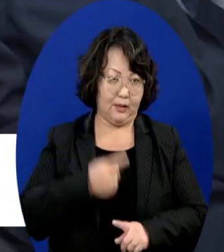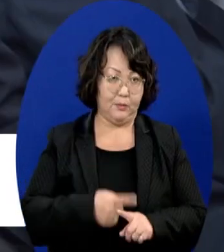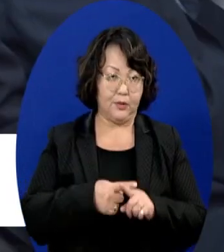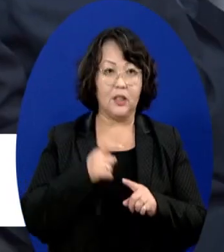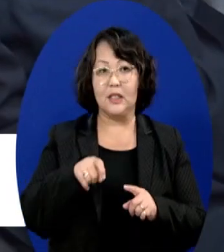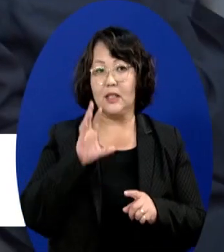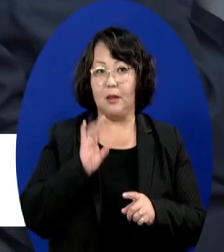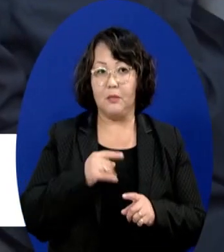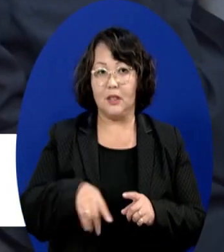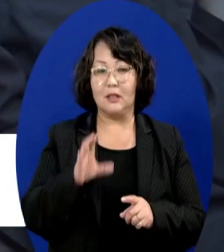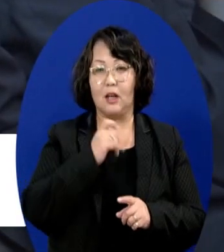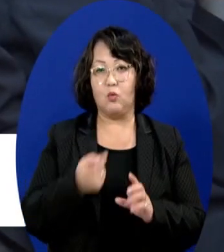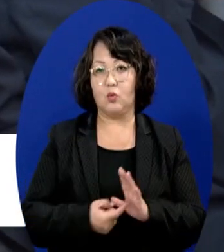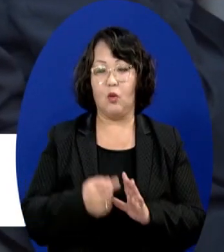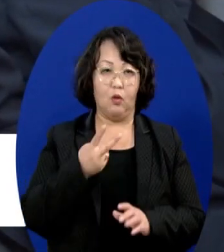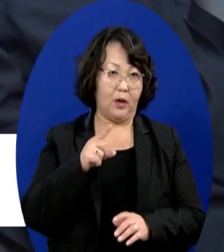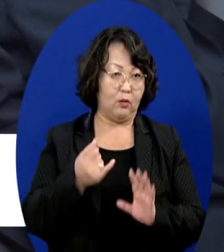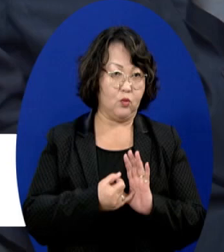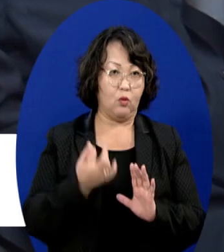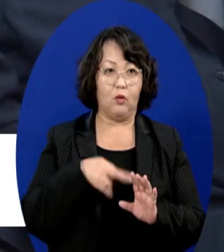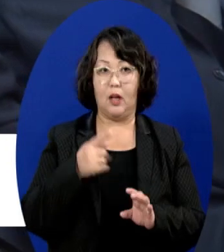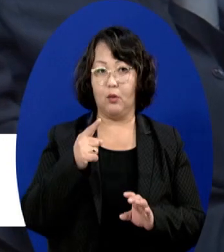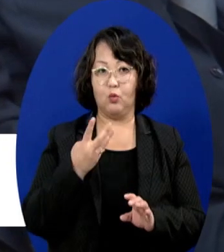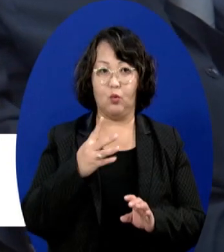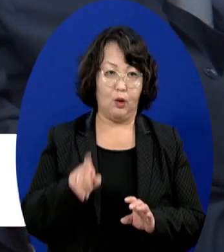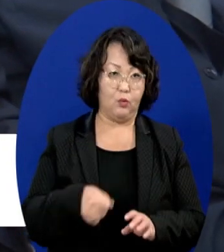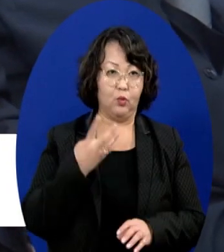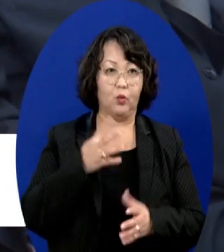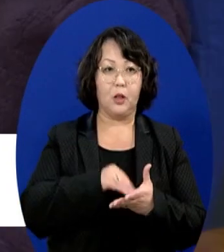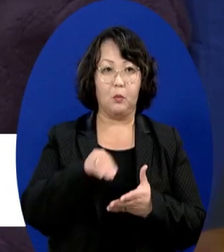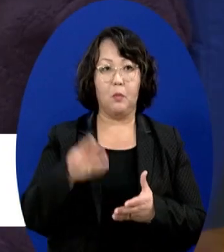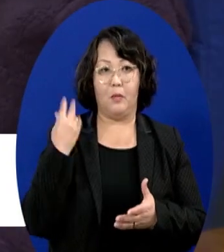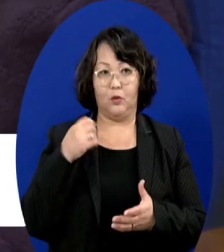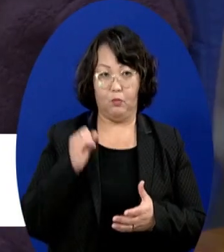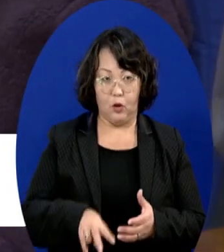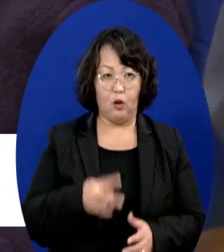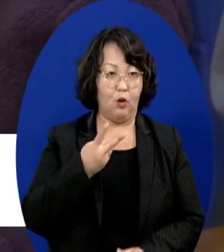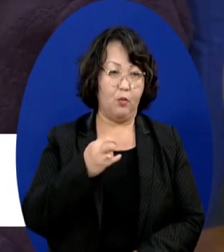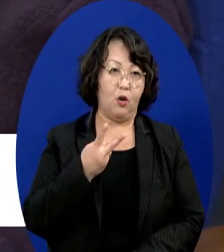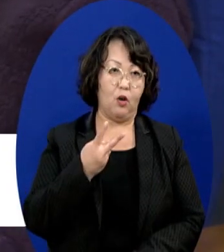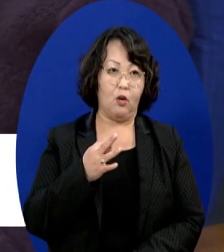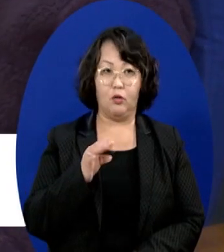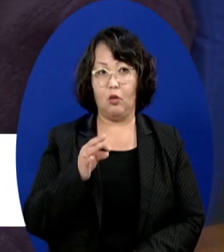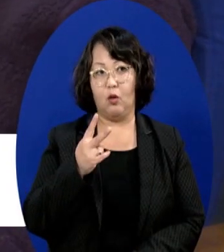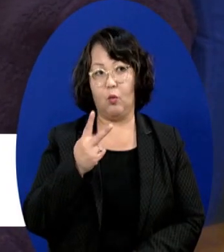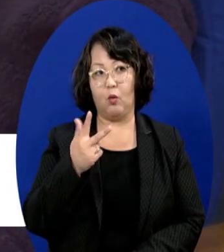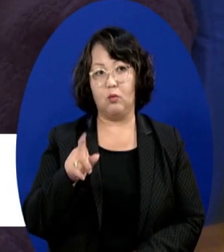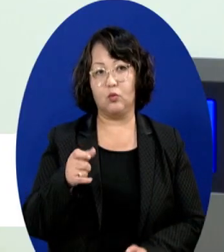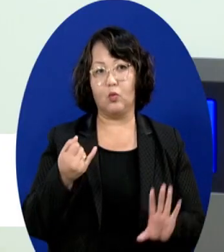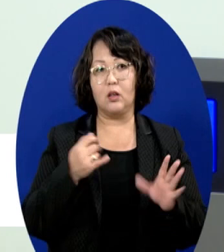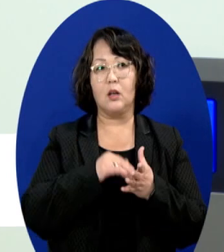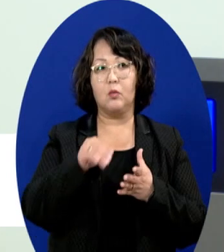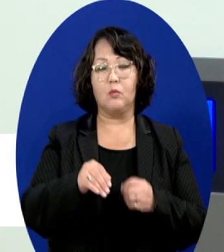хэлбэл энэ салбарын санхүүжилт 2016 онд 14.4 тэрбум төгрөг байсан бол 2020 онд 23.6 тэрбум төгрөгт хүрсэн